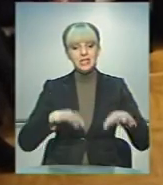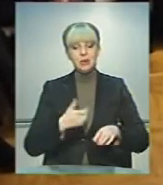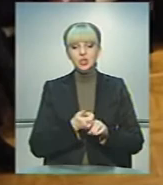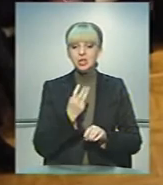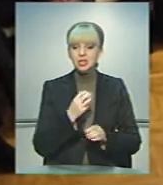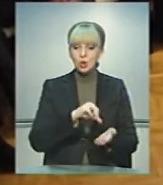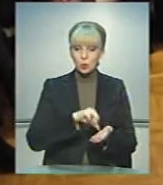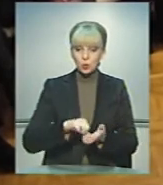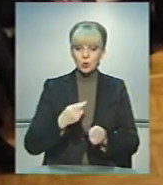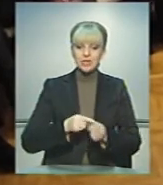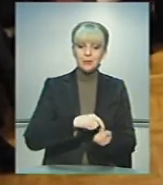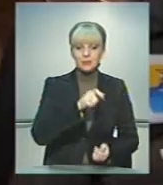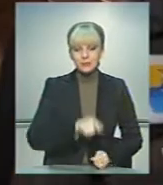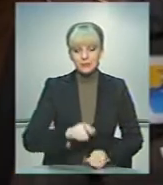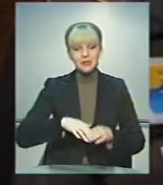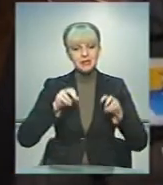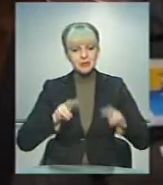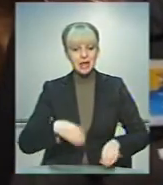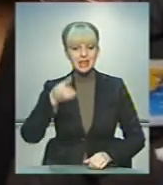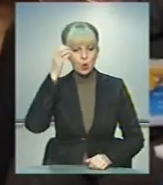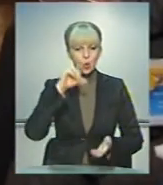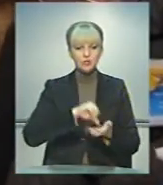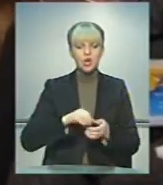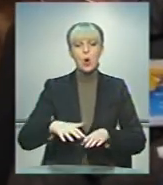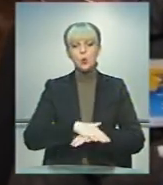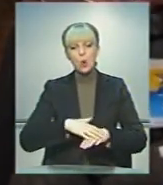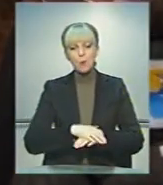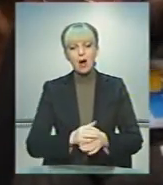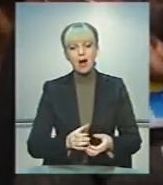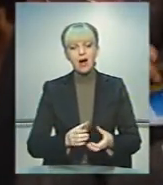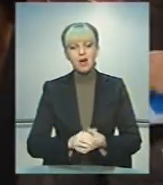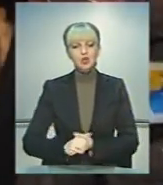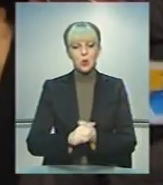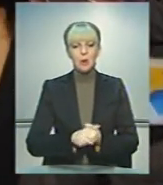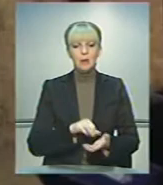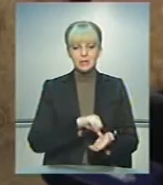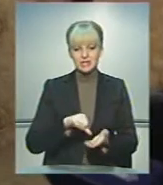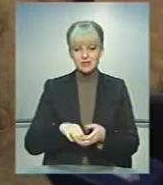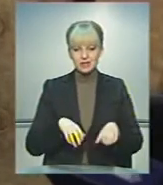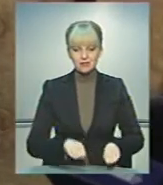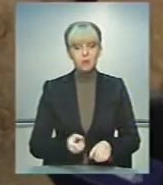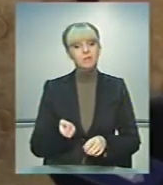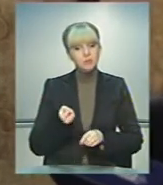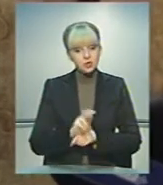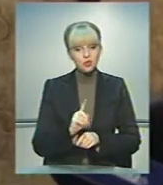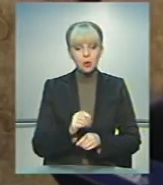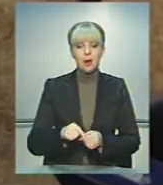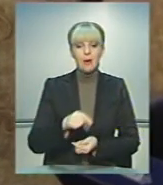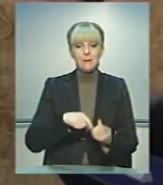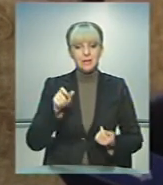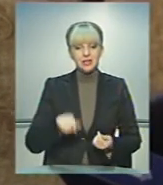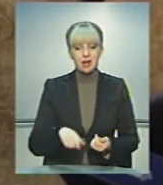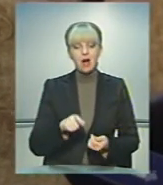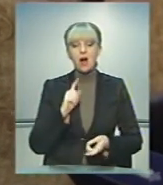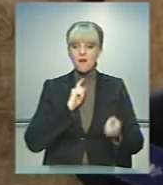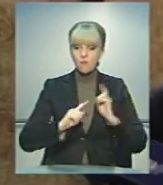300 учасників. Це підприємці, фахівці, науковці, члени громадських асоціацій та представники влади. Прийшла, тому що підприємець, а форум